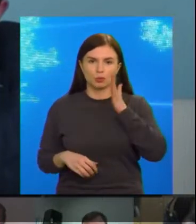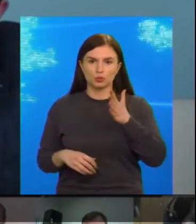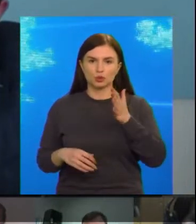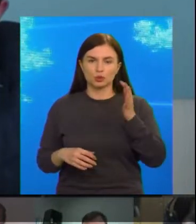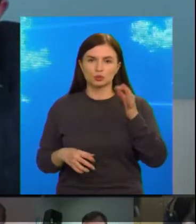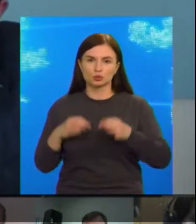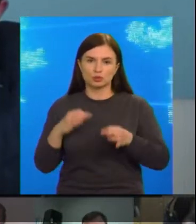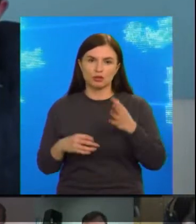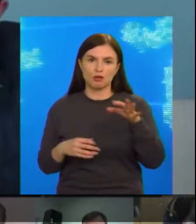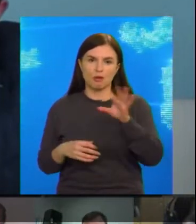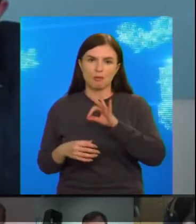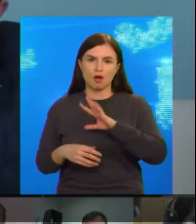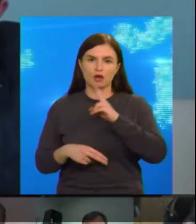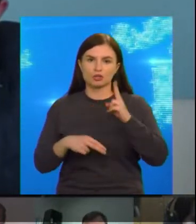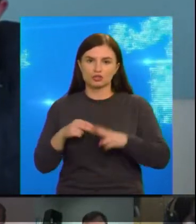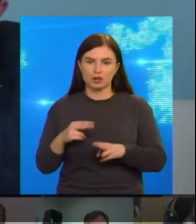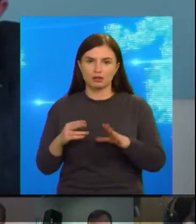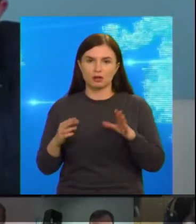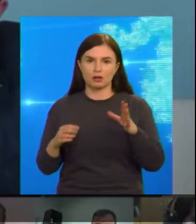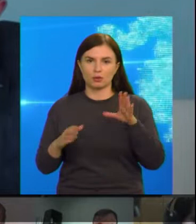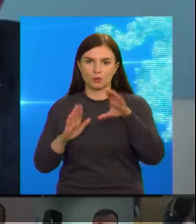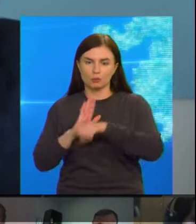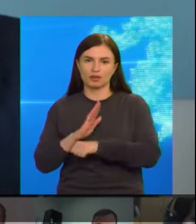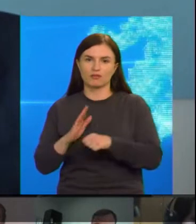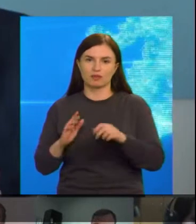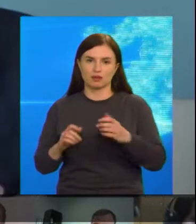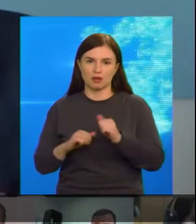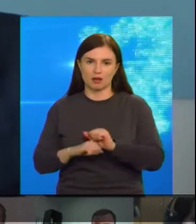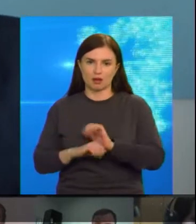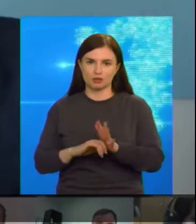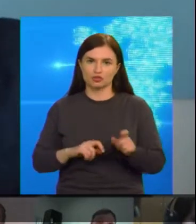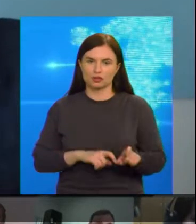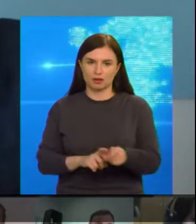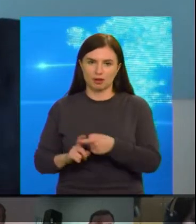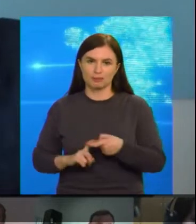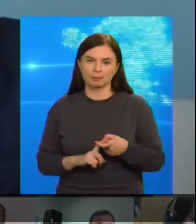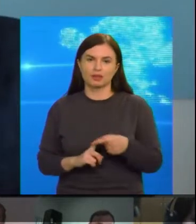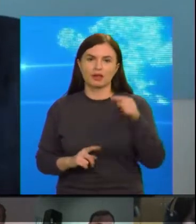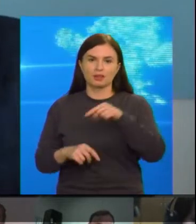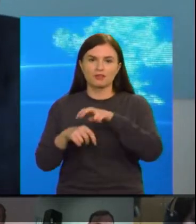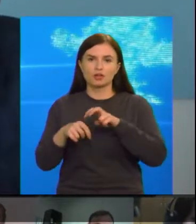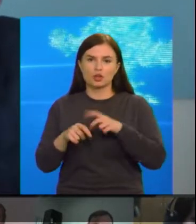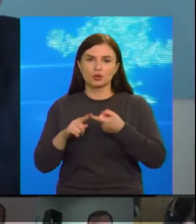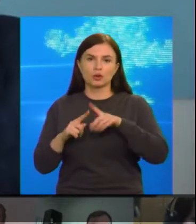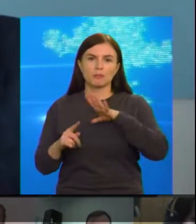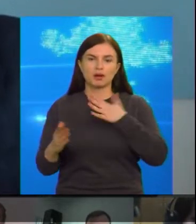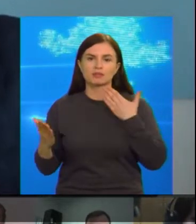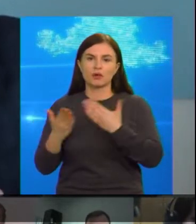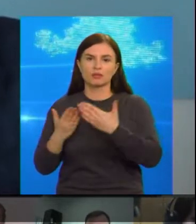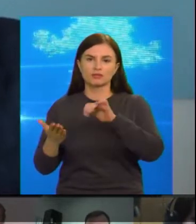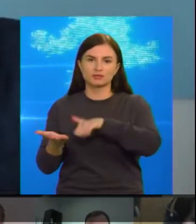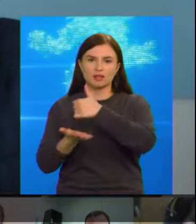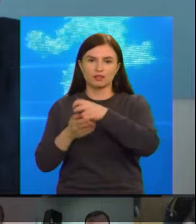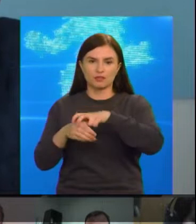об окончательной купировании очага. Кроме того, уже те врачи, которые были в контакте с главным врачом,